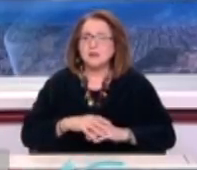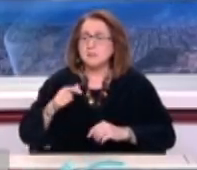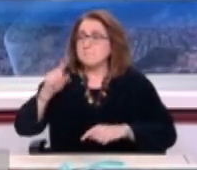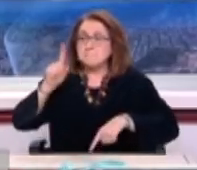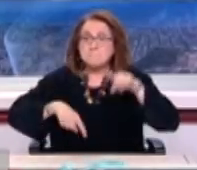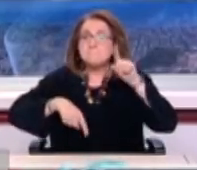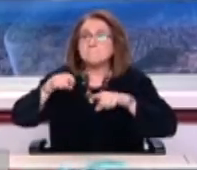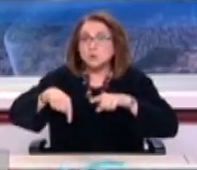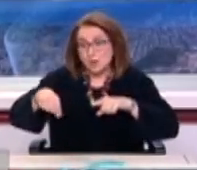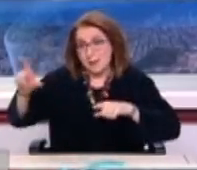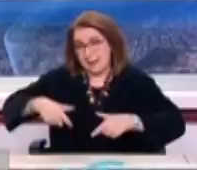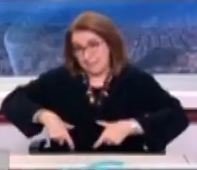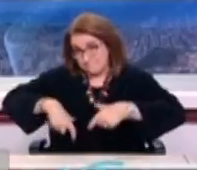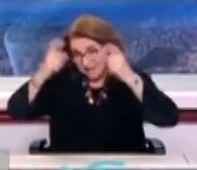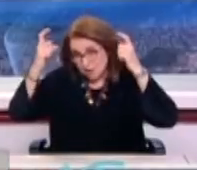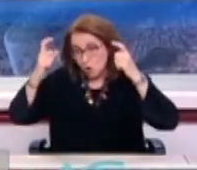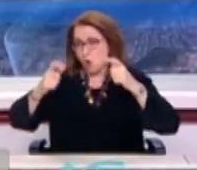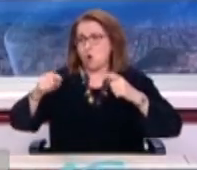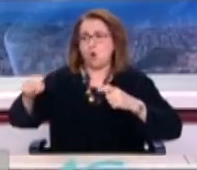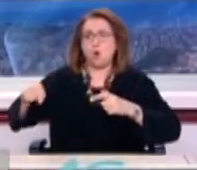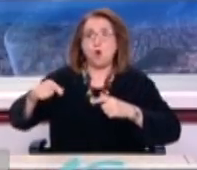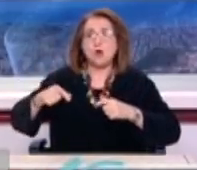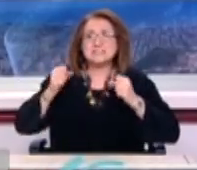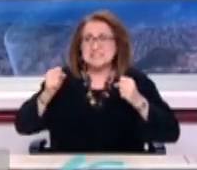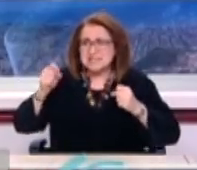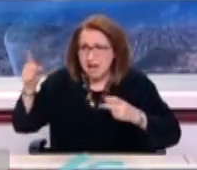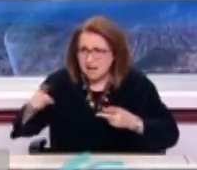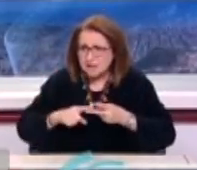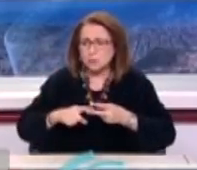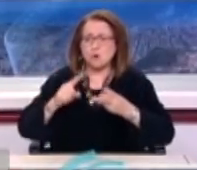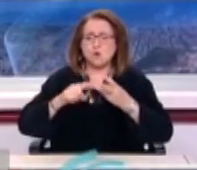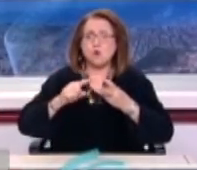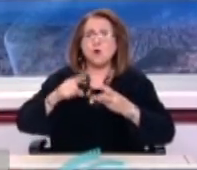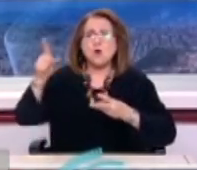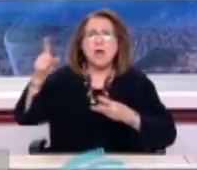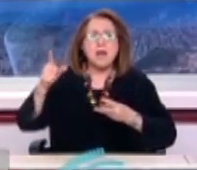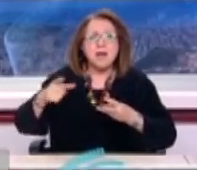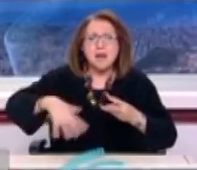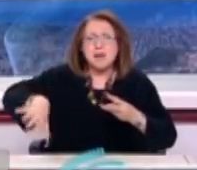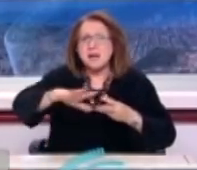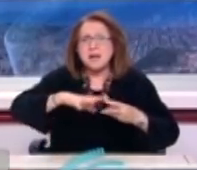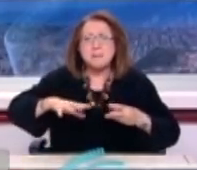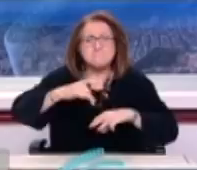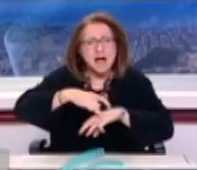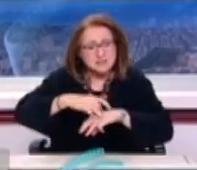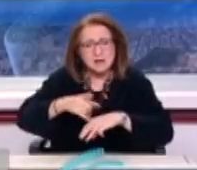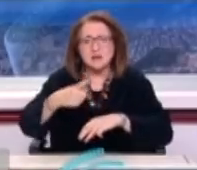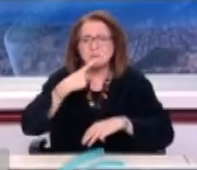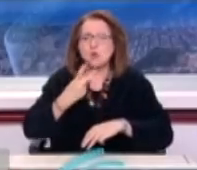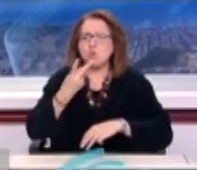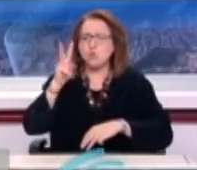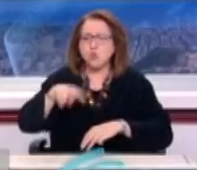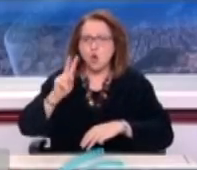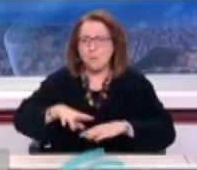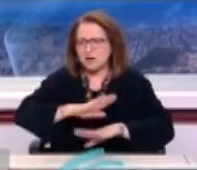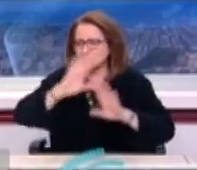περιοχές της Ηλίας, η οποία είχε τις περισσότερες πόλεις από τις οποίες επέστρεφαν, στις οποίες επέστρεφαν οι εκδρομείς, Αχαΐας